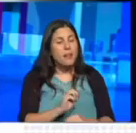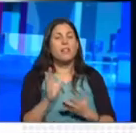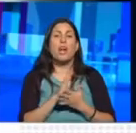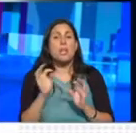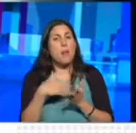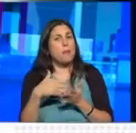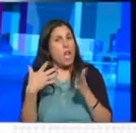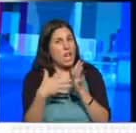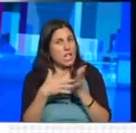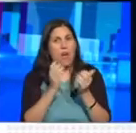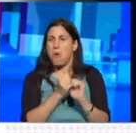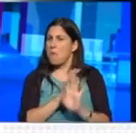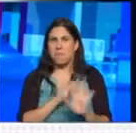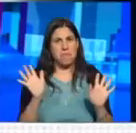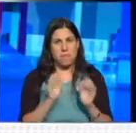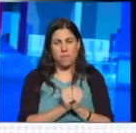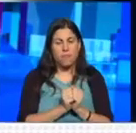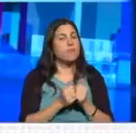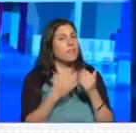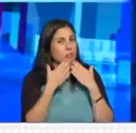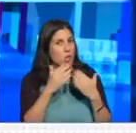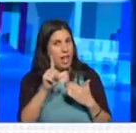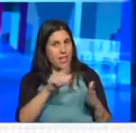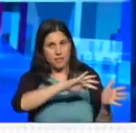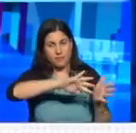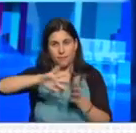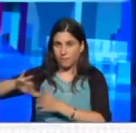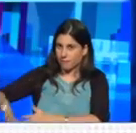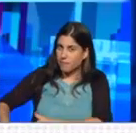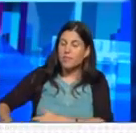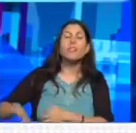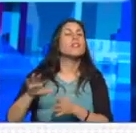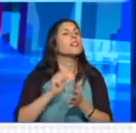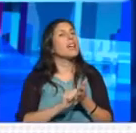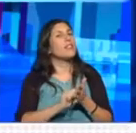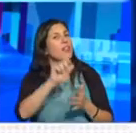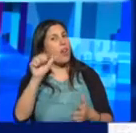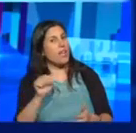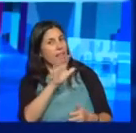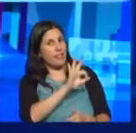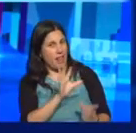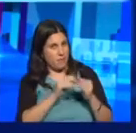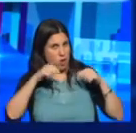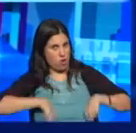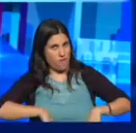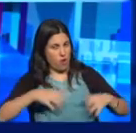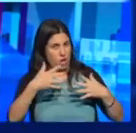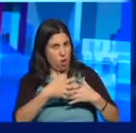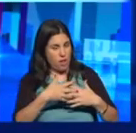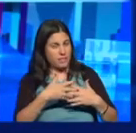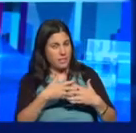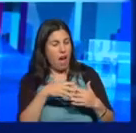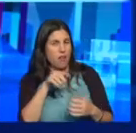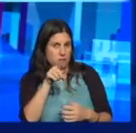להמשיך בחקירה, או מה קורה בהמשך. תודה רבה לירן, וכתבנו אלירן טל עם יושב ראש הקואליציה, דוד ביטן, על